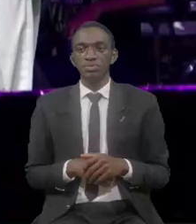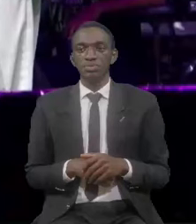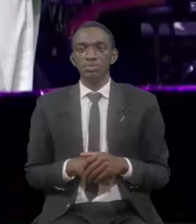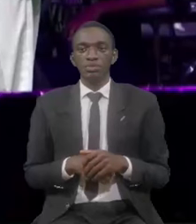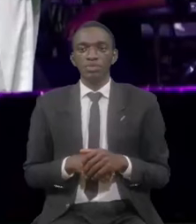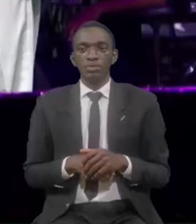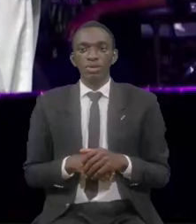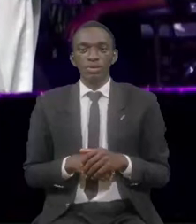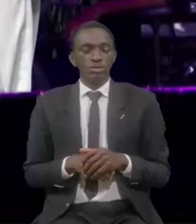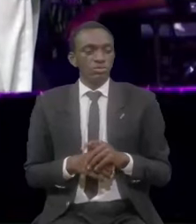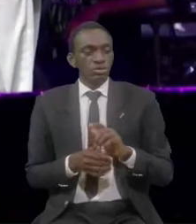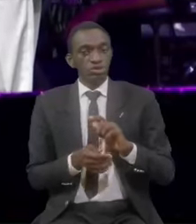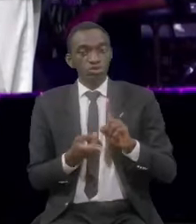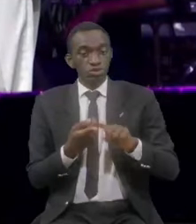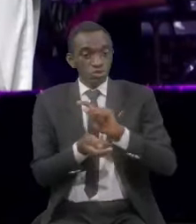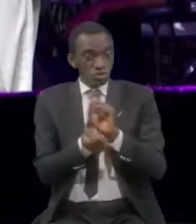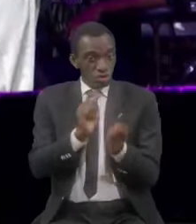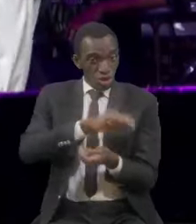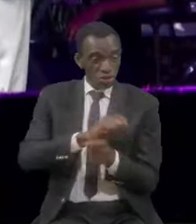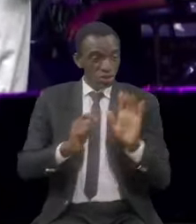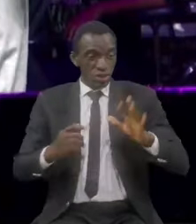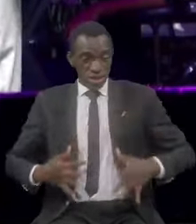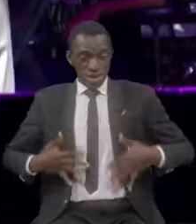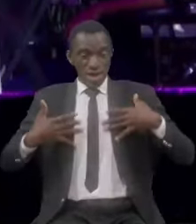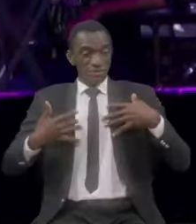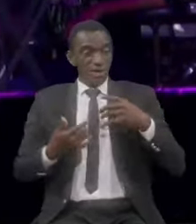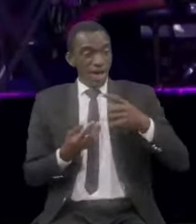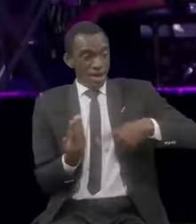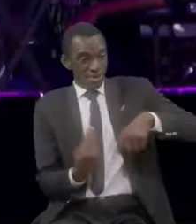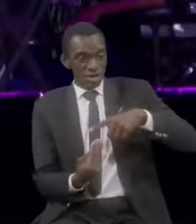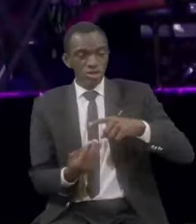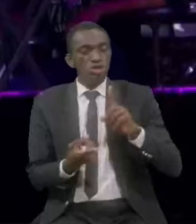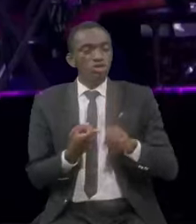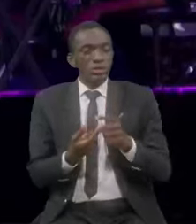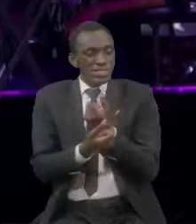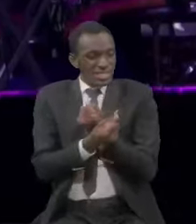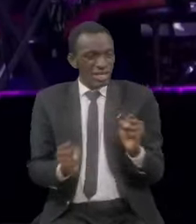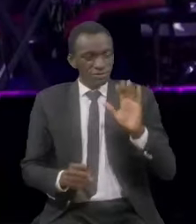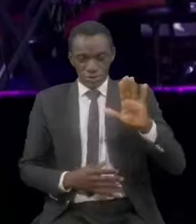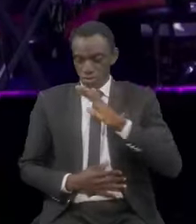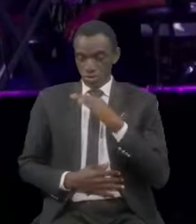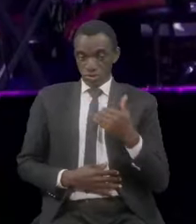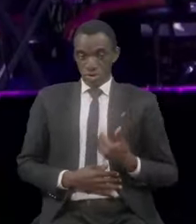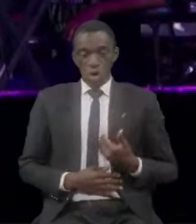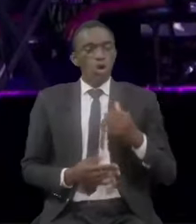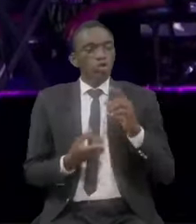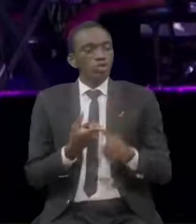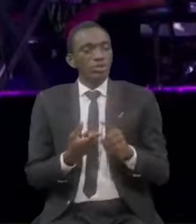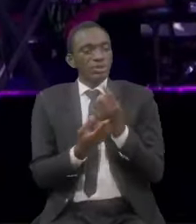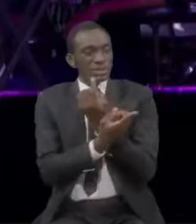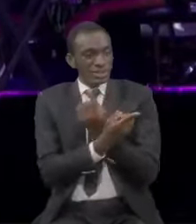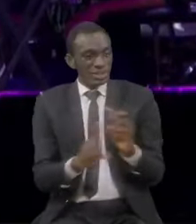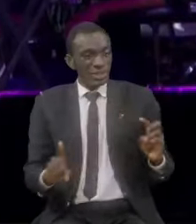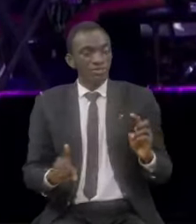continuer. Ceci est impossible aux gens. Sauvez votre âme, changez votre âme, sauvez votre âme, rachetez